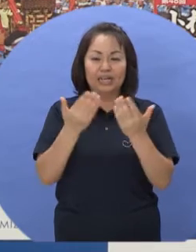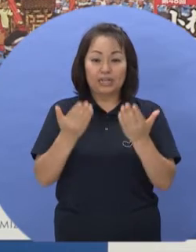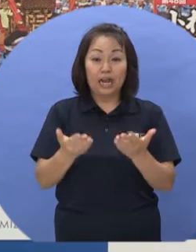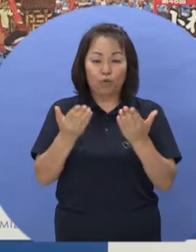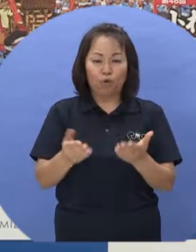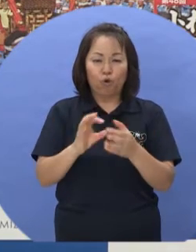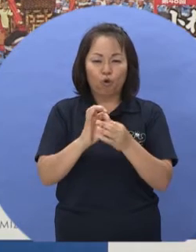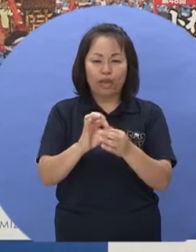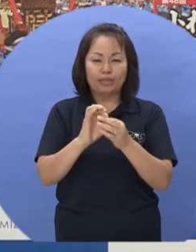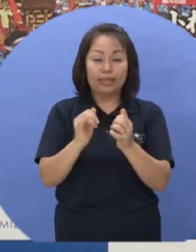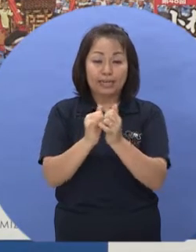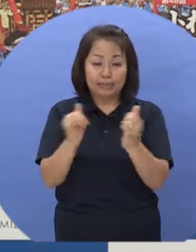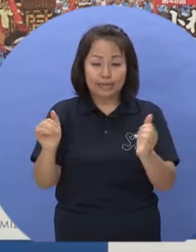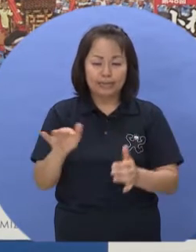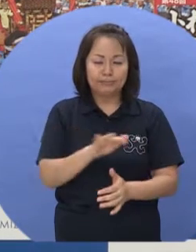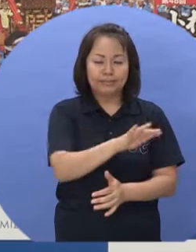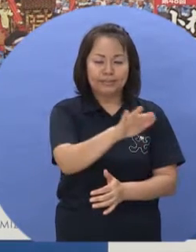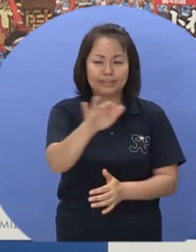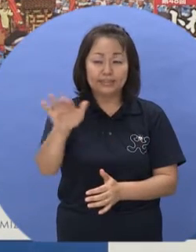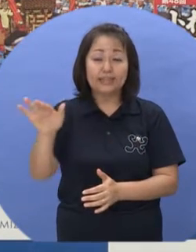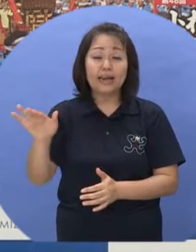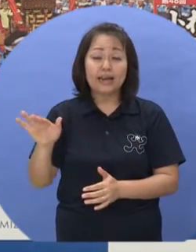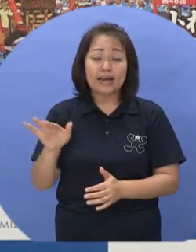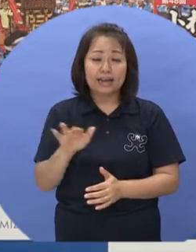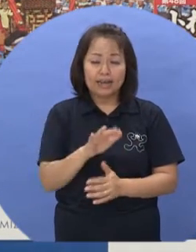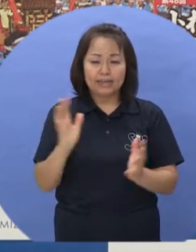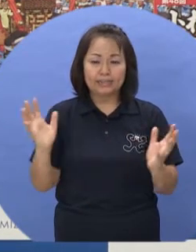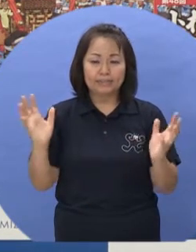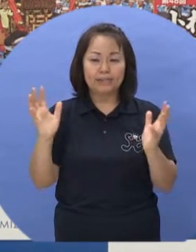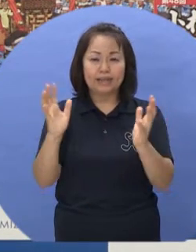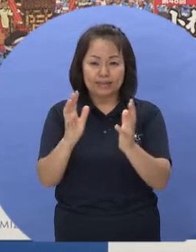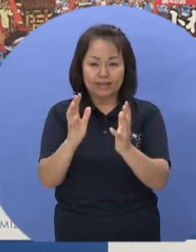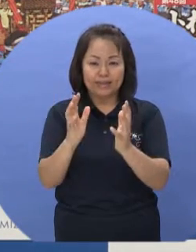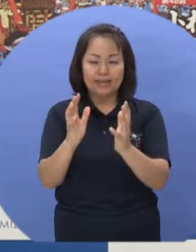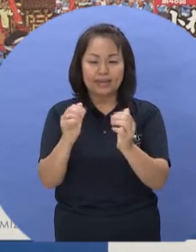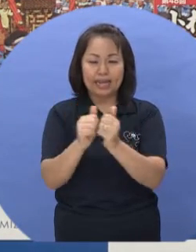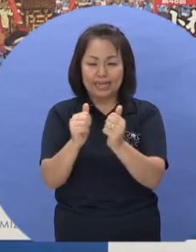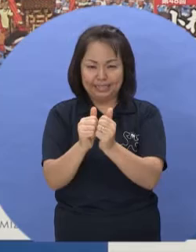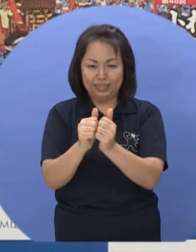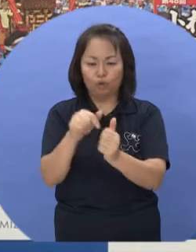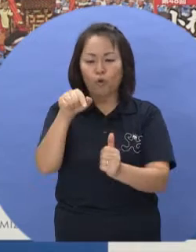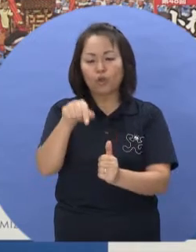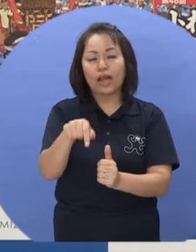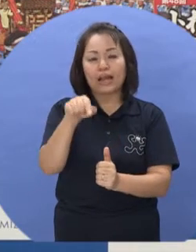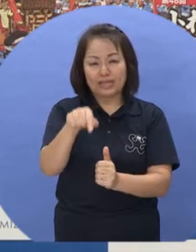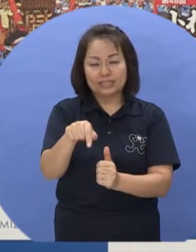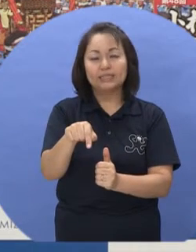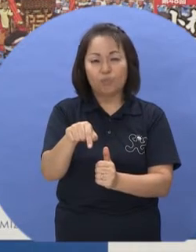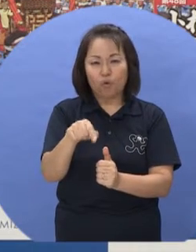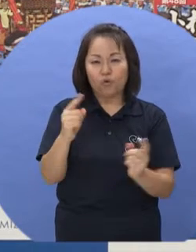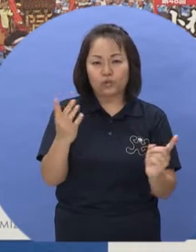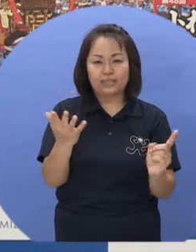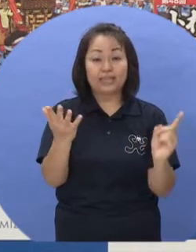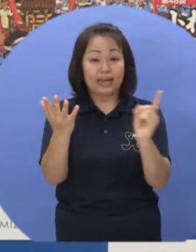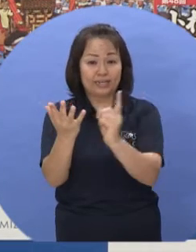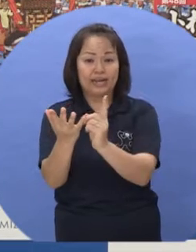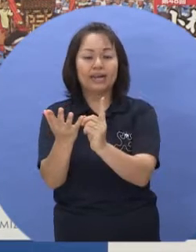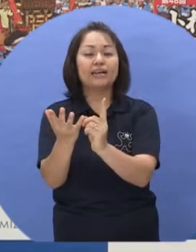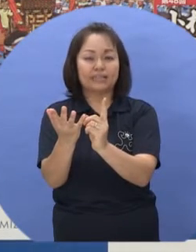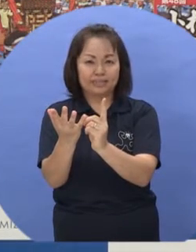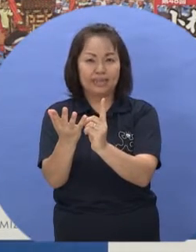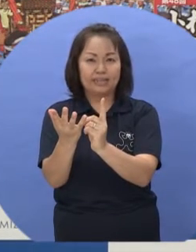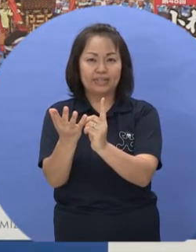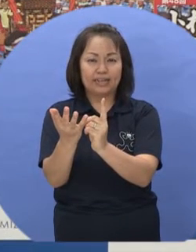ーカー、学校教員などで構成されていますが、この場にも状況によっては参加をしていただいて、そ